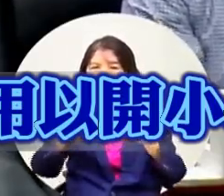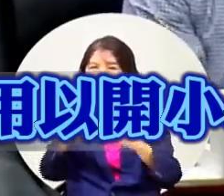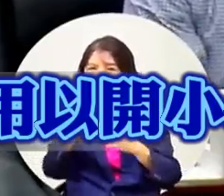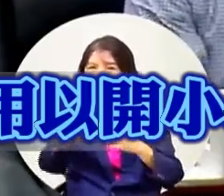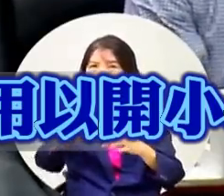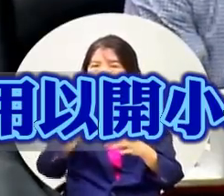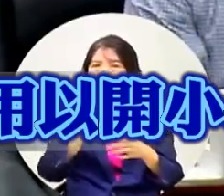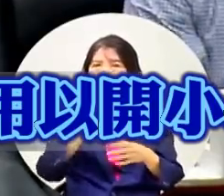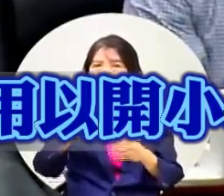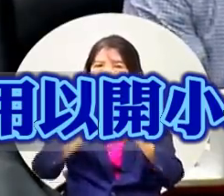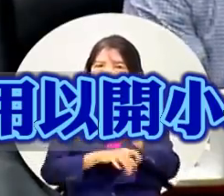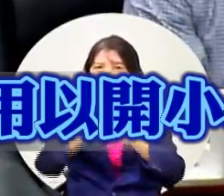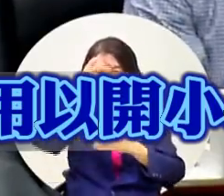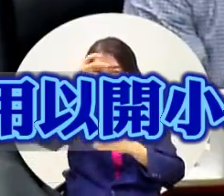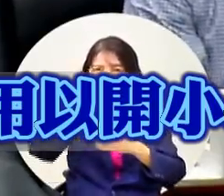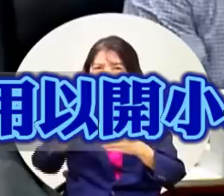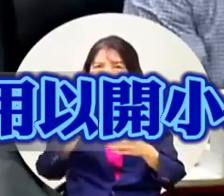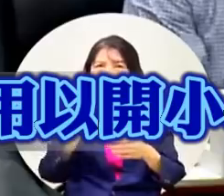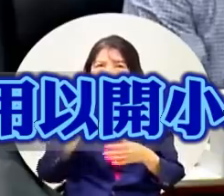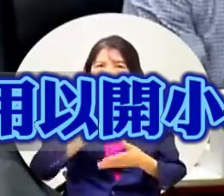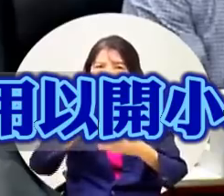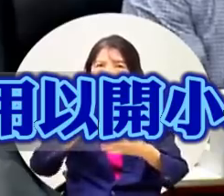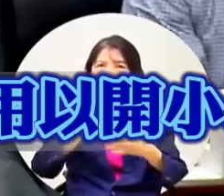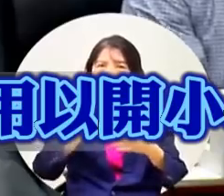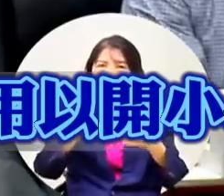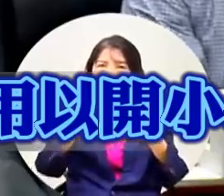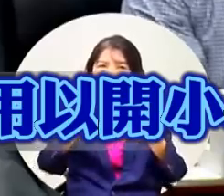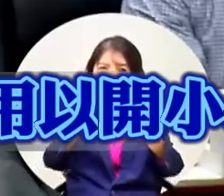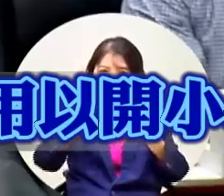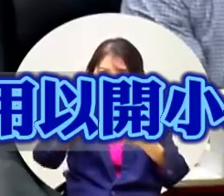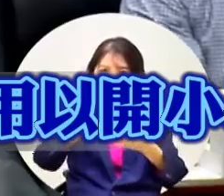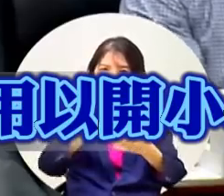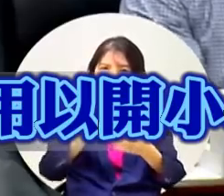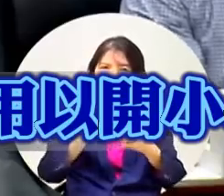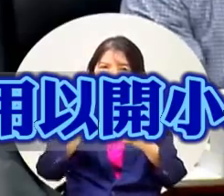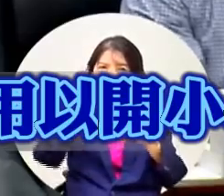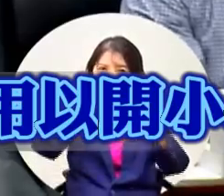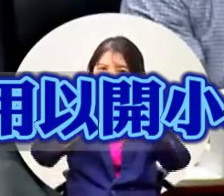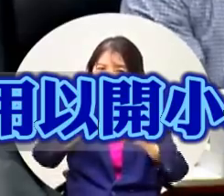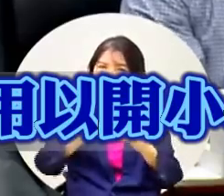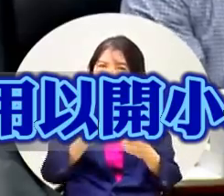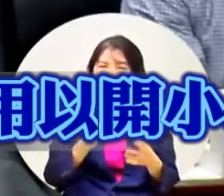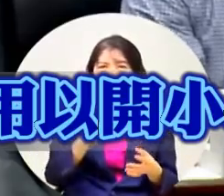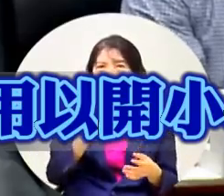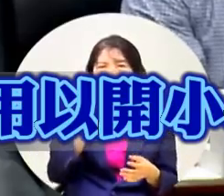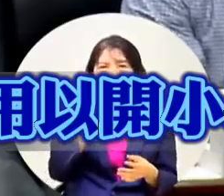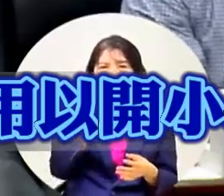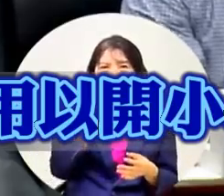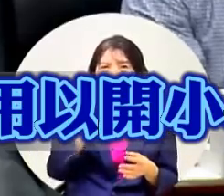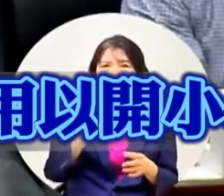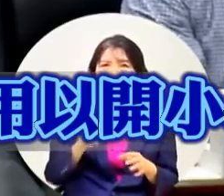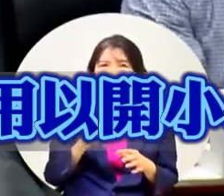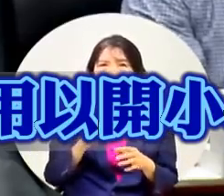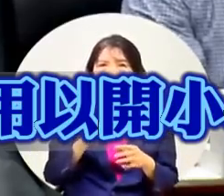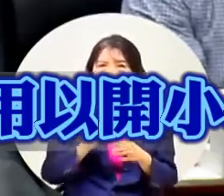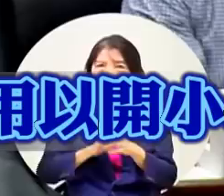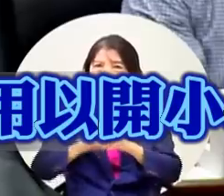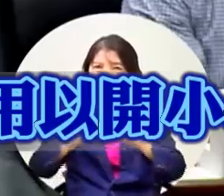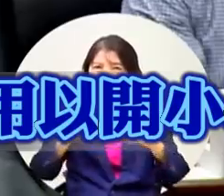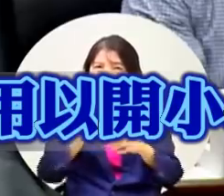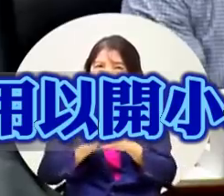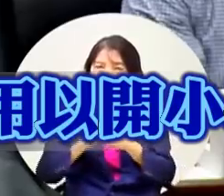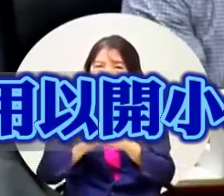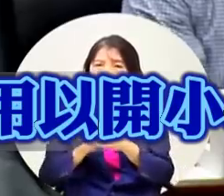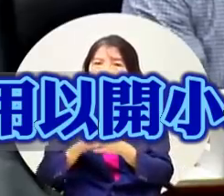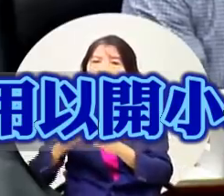担心说接案之后无法破案，所以说用尽各种的技巧让民众不能登